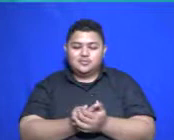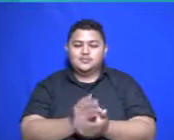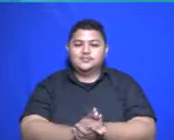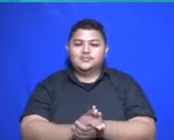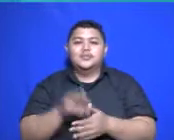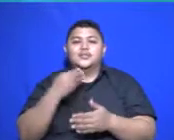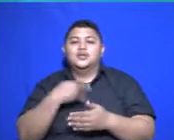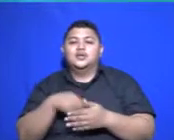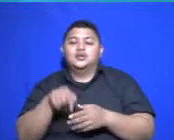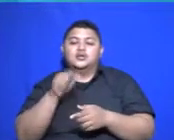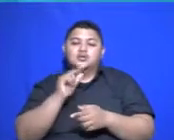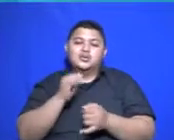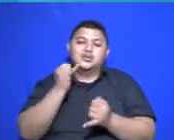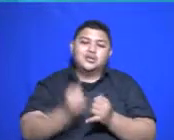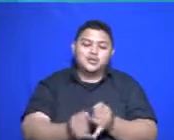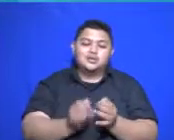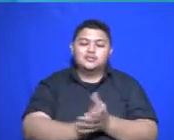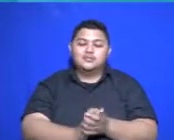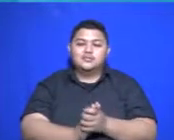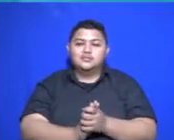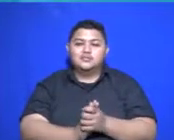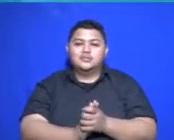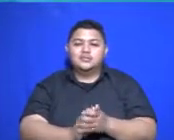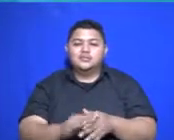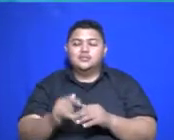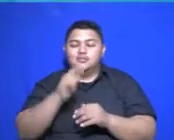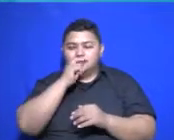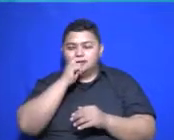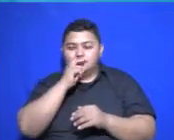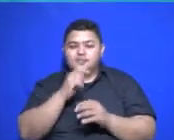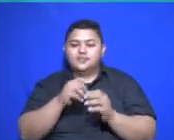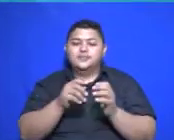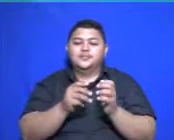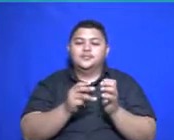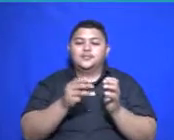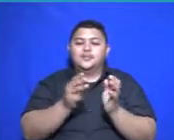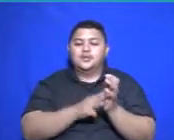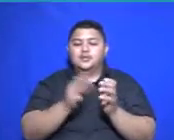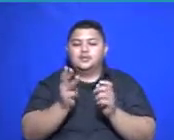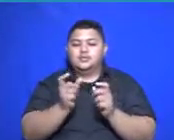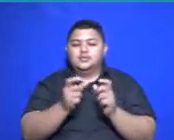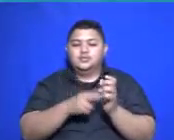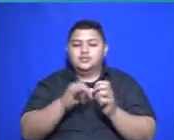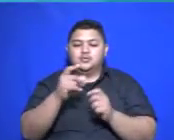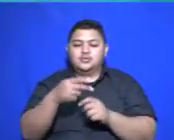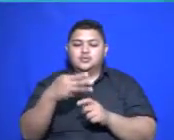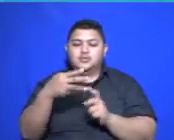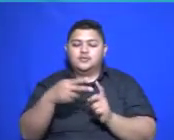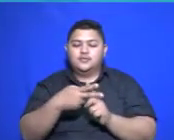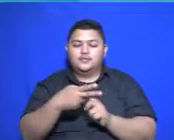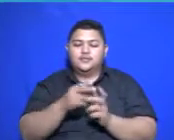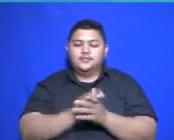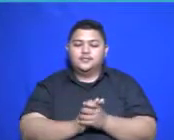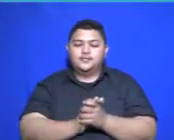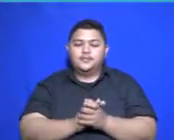yang terakhir, Bapak Menteri Pendidikan dan Kebudayaan Pak Muhajir Effendi. Kami persilakan Pak. Terima kasih Bu Moderator.